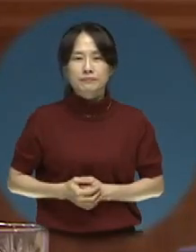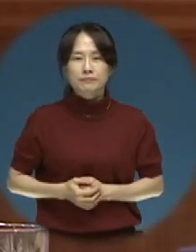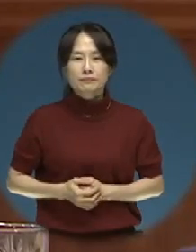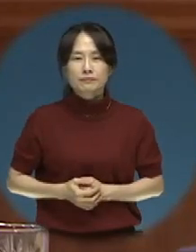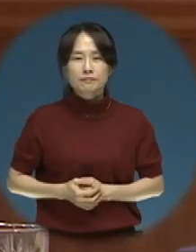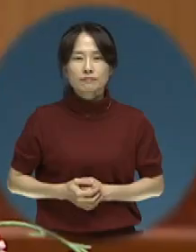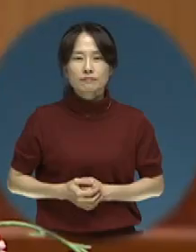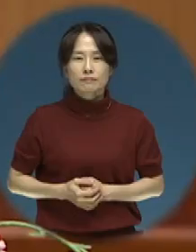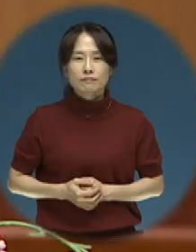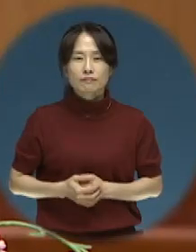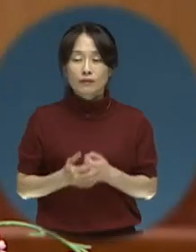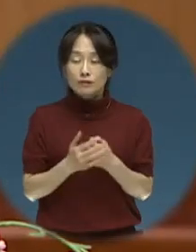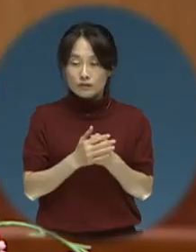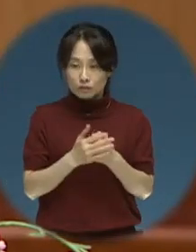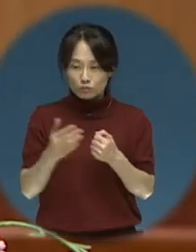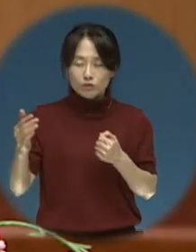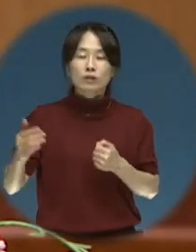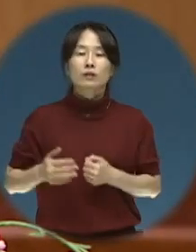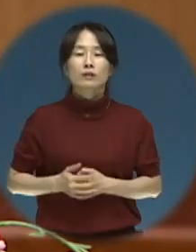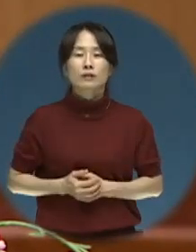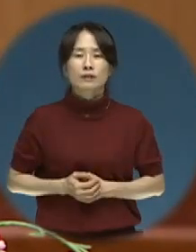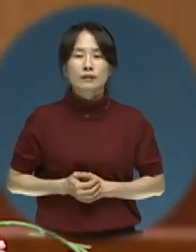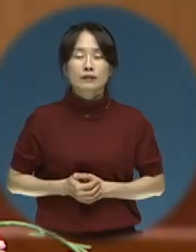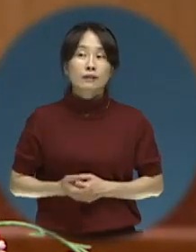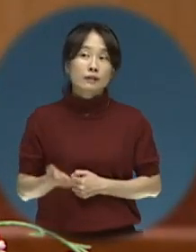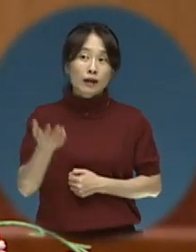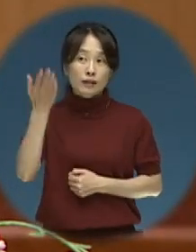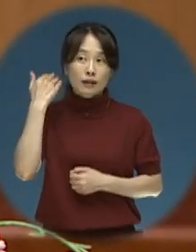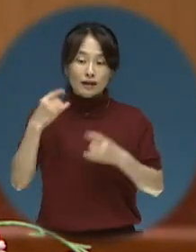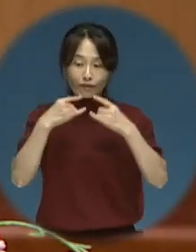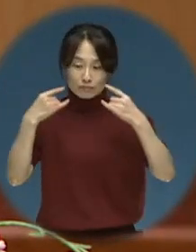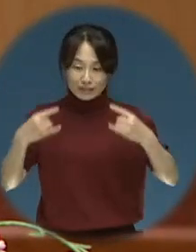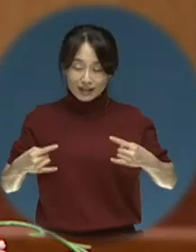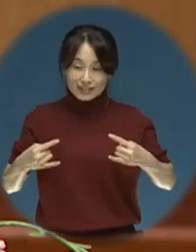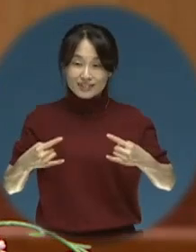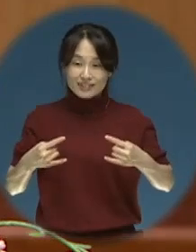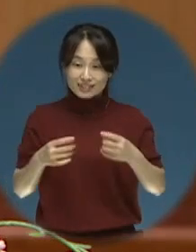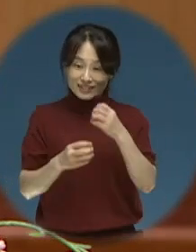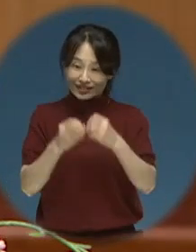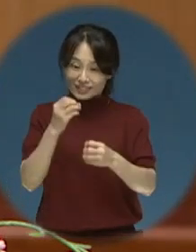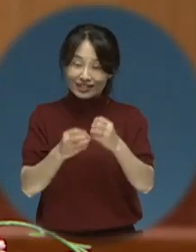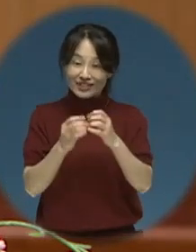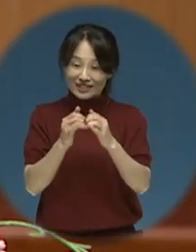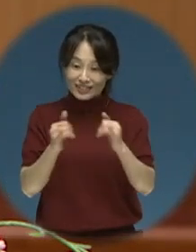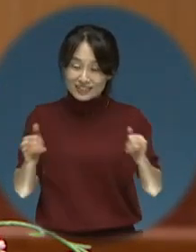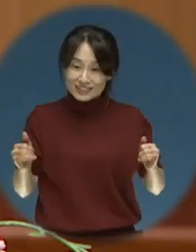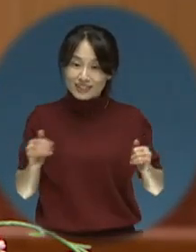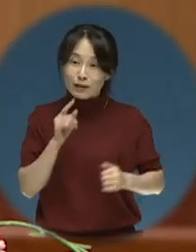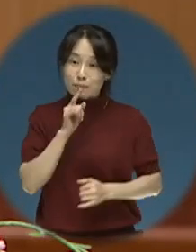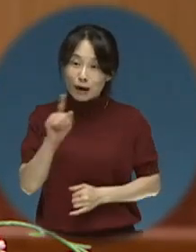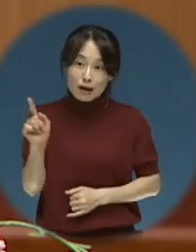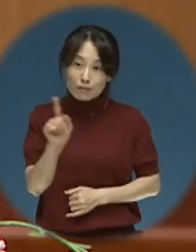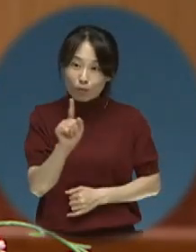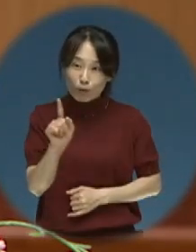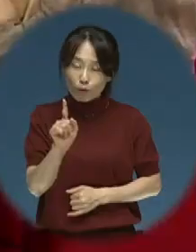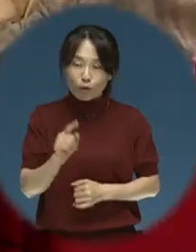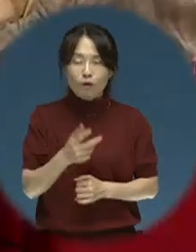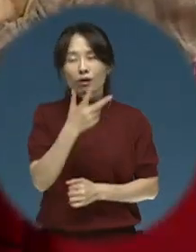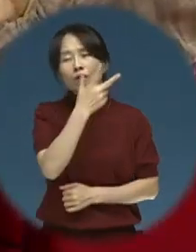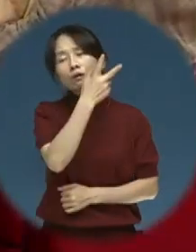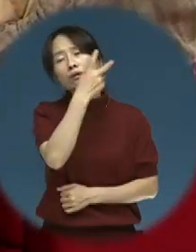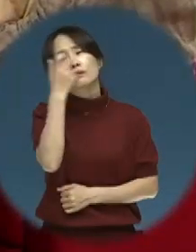그렇죠. 네. 그래서 그 옛날에 프랑스 시인 이제 한 분은 그렇게 썼어요.